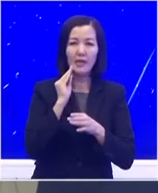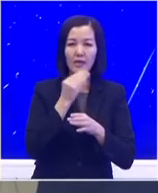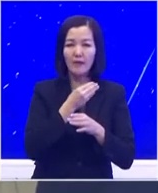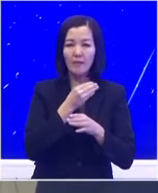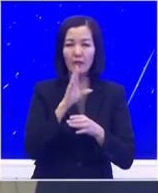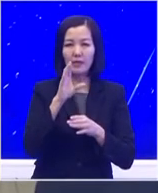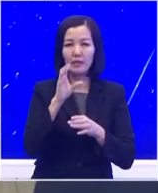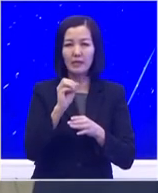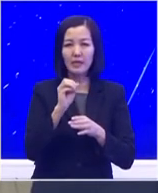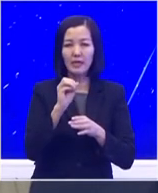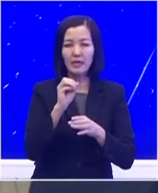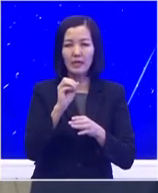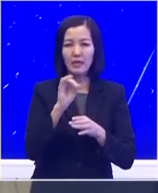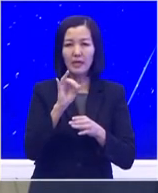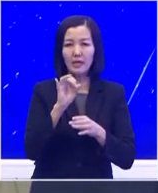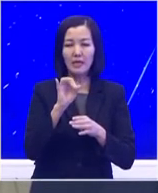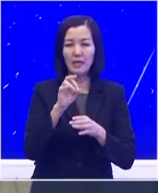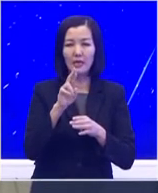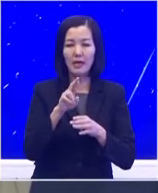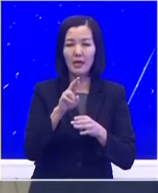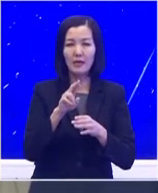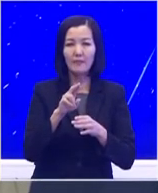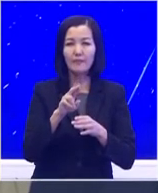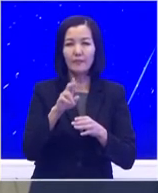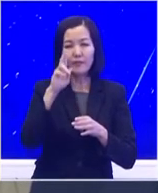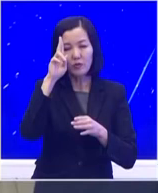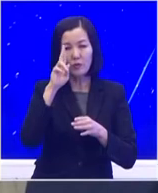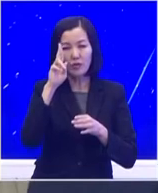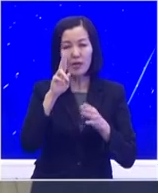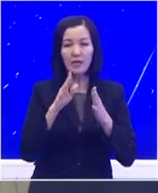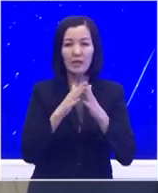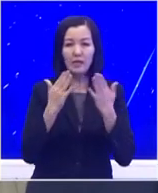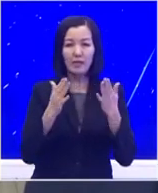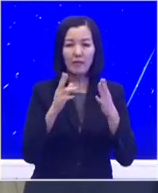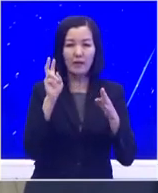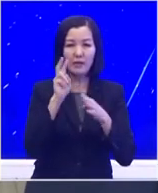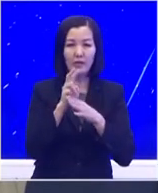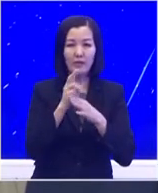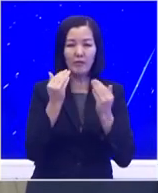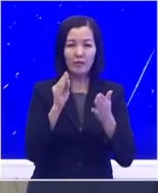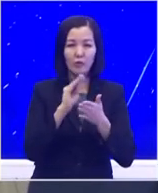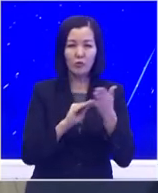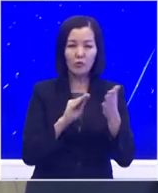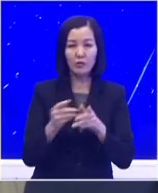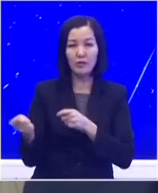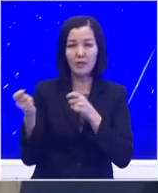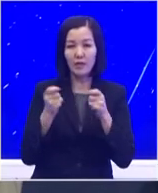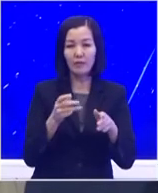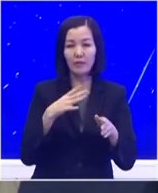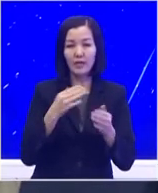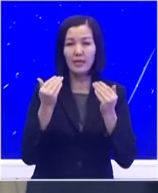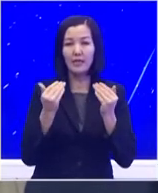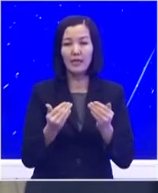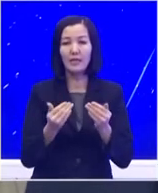Сирия Республикасында, Түркияның кітапханаларында болып, сол жақтағы қолжазбаларын қазір алып келдік. Олардың енді